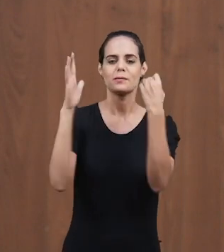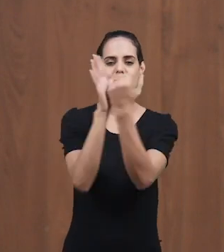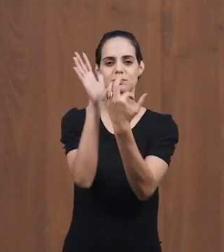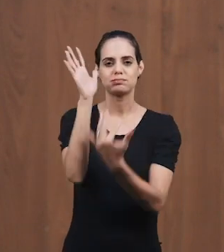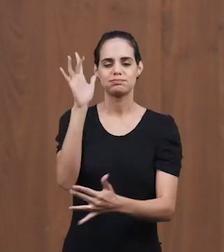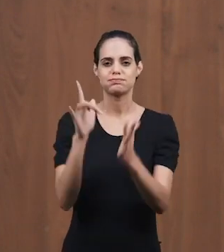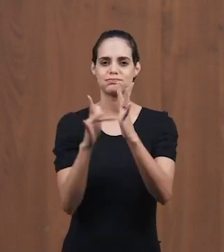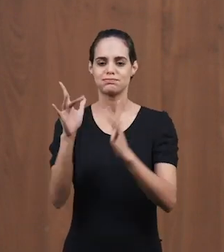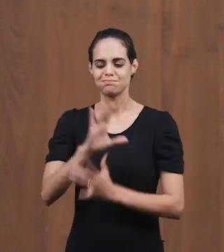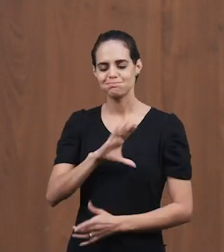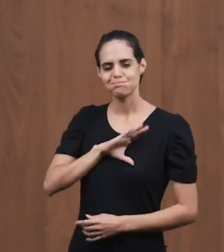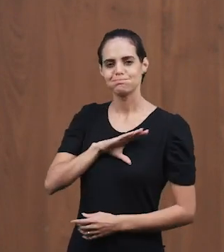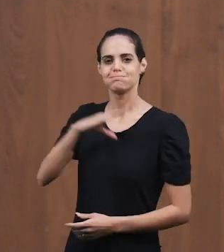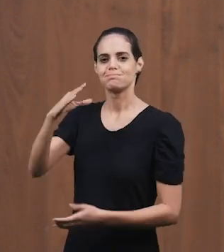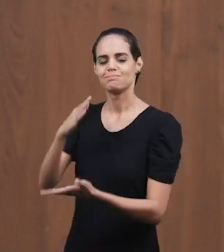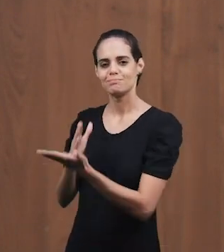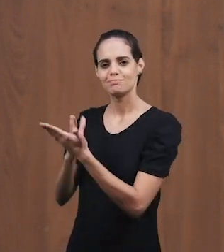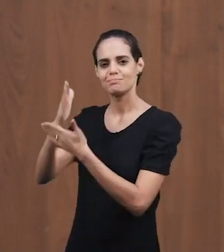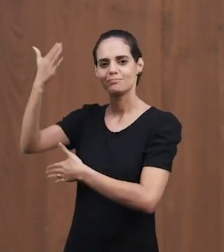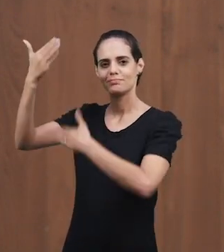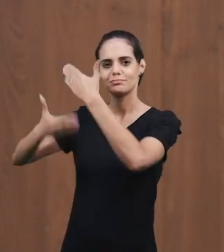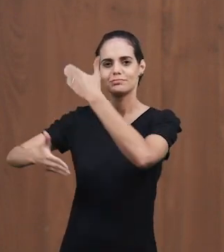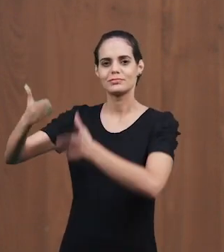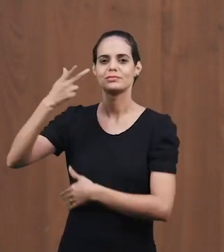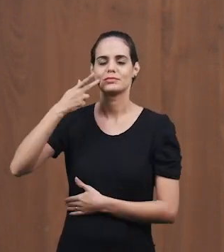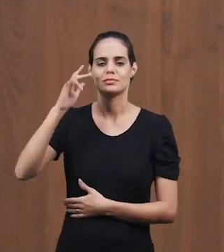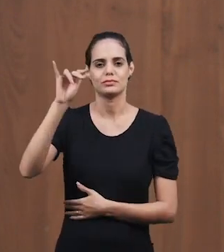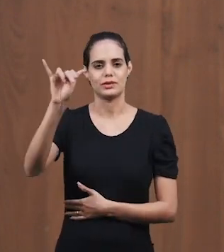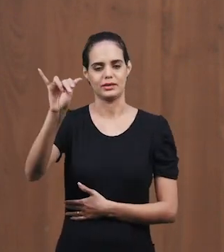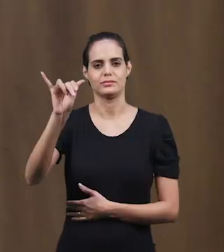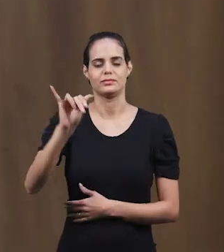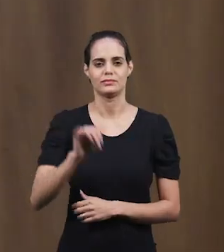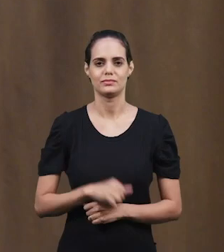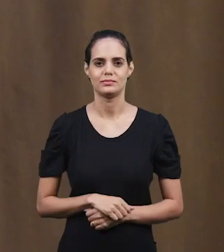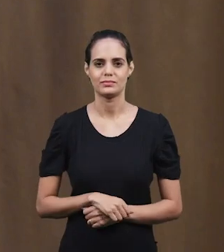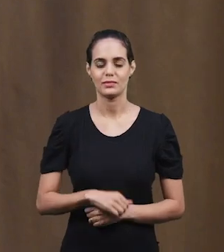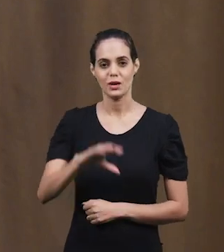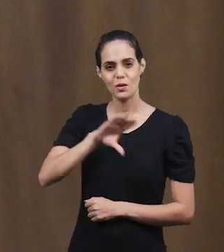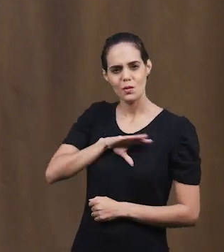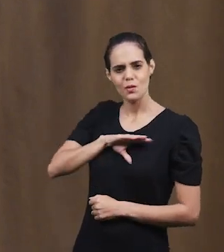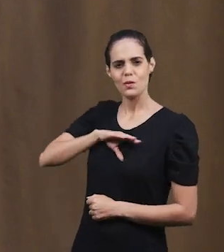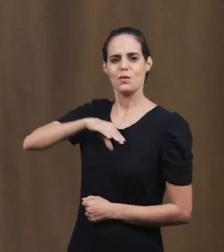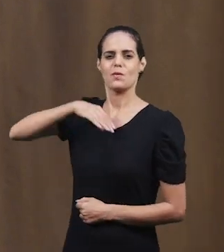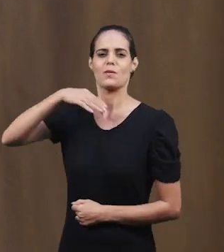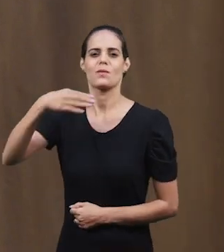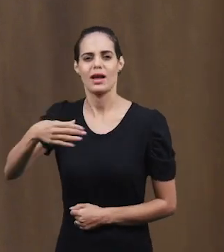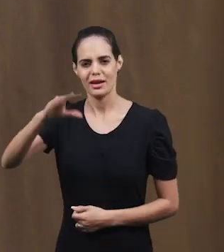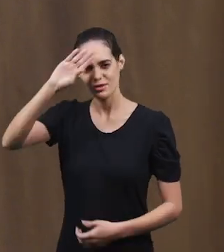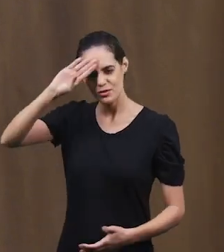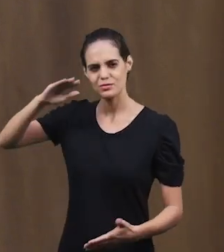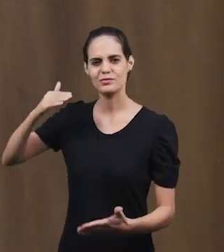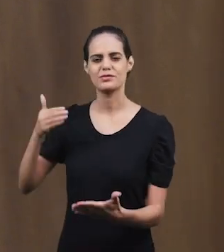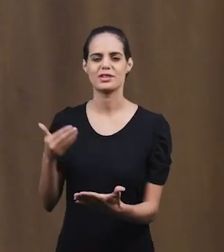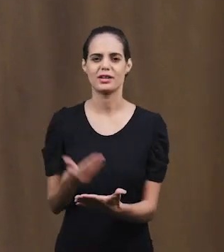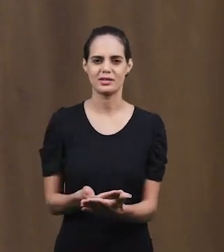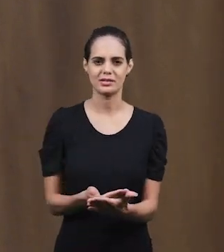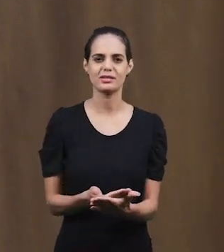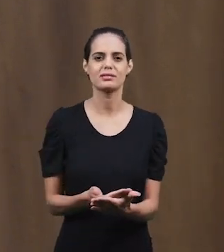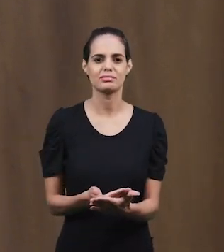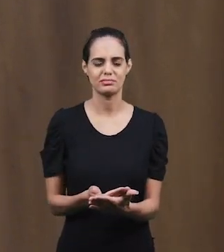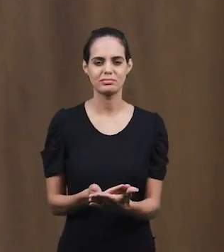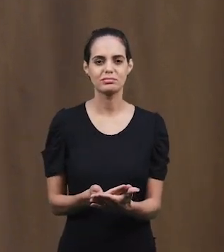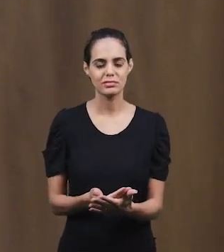Son sang nous a donné l'audace pour entrer dans la présence du Père. Audace signifie le courage,